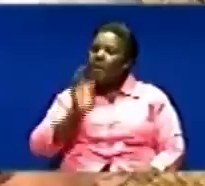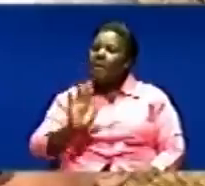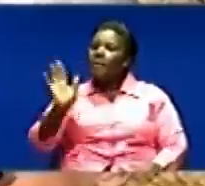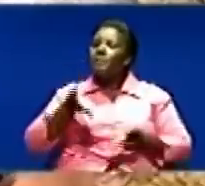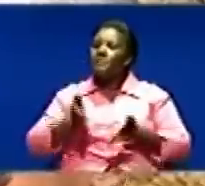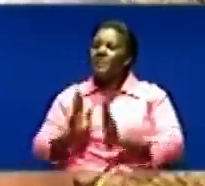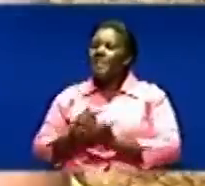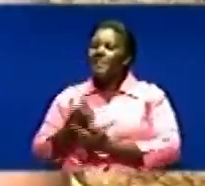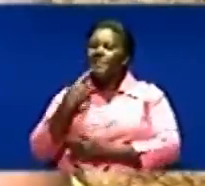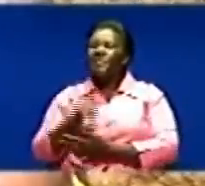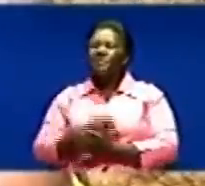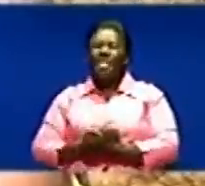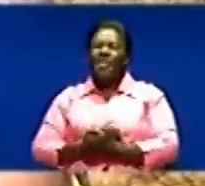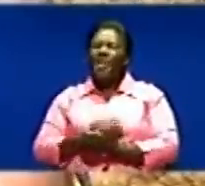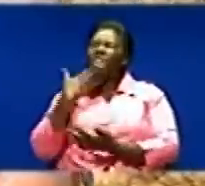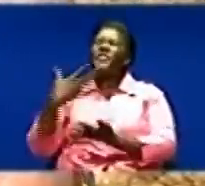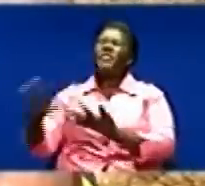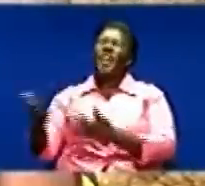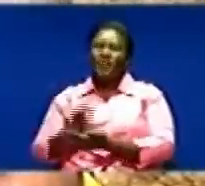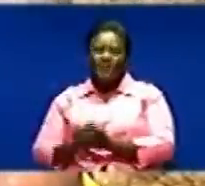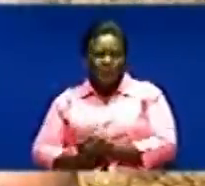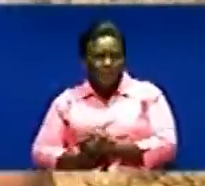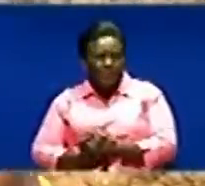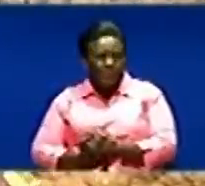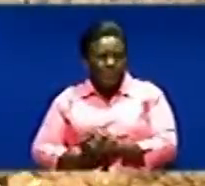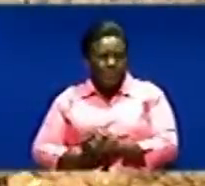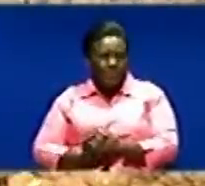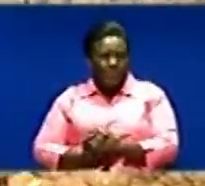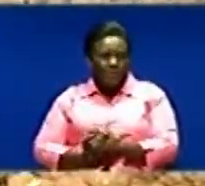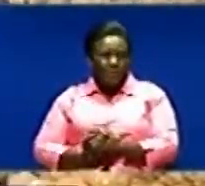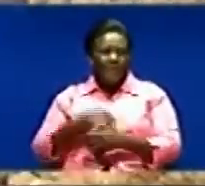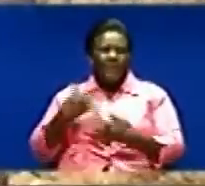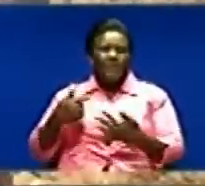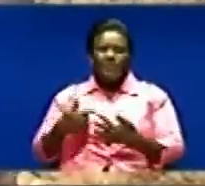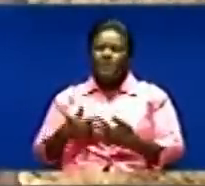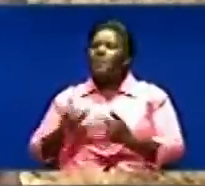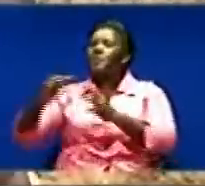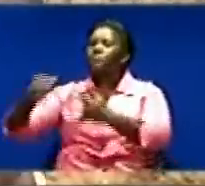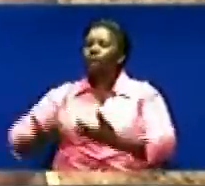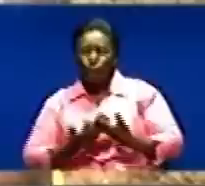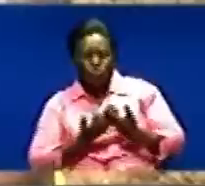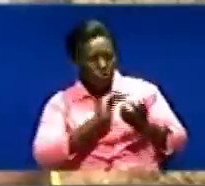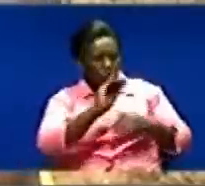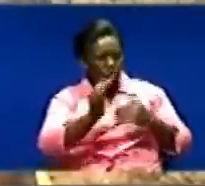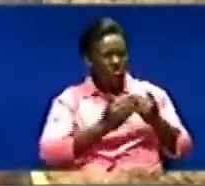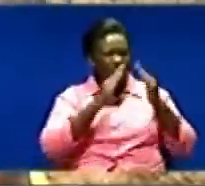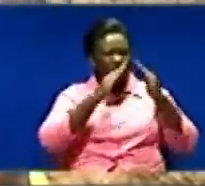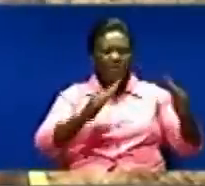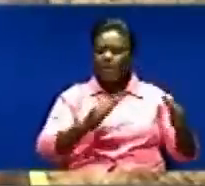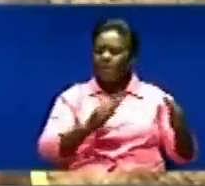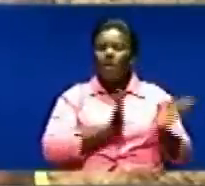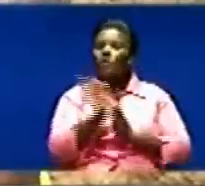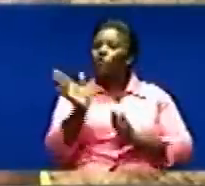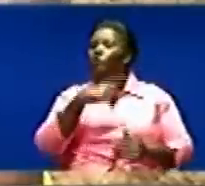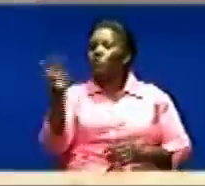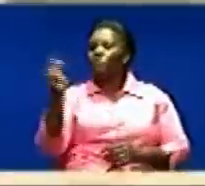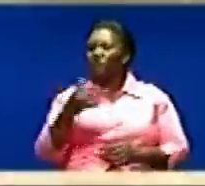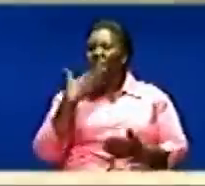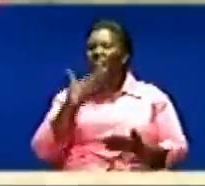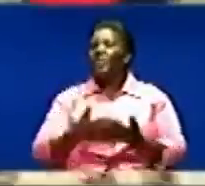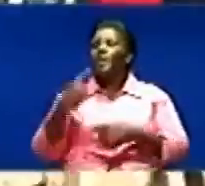nafuu kwa mchukuzi. Sasa sikwambo ni mshindo kule kumchukua, ningemchukua ningemleta hapa baada ya kimemeni kwa watu afadhali endelee kukaa